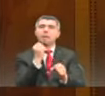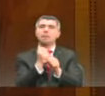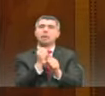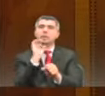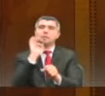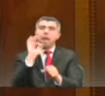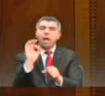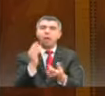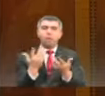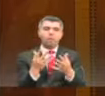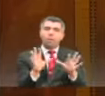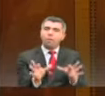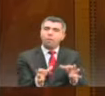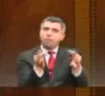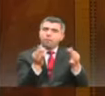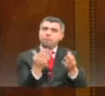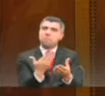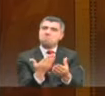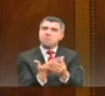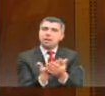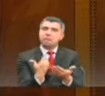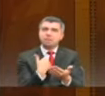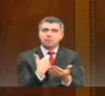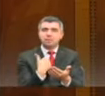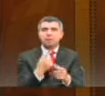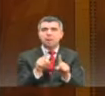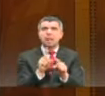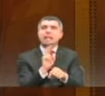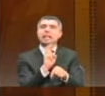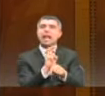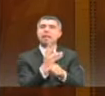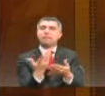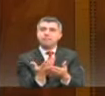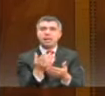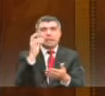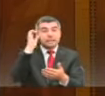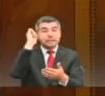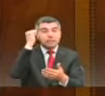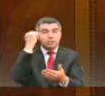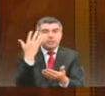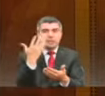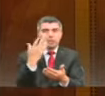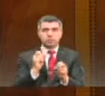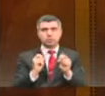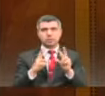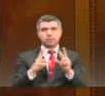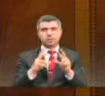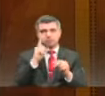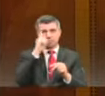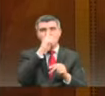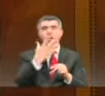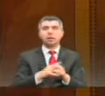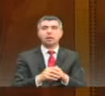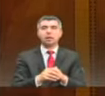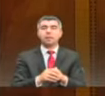للمشاريع المختارة ومواكبة حامليها بالتكوين وبغيره، تعزيز القابلية للشغل